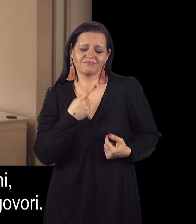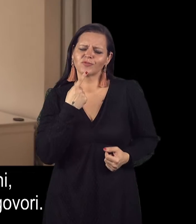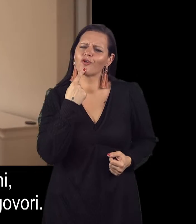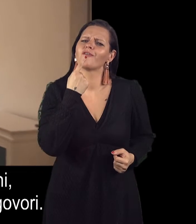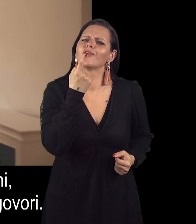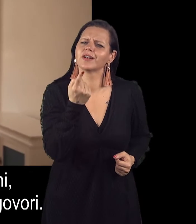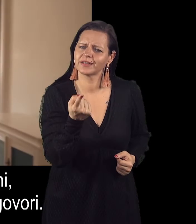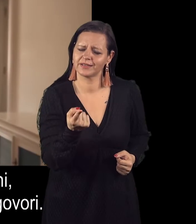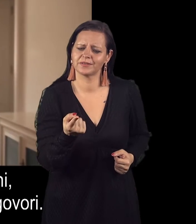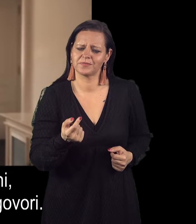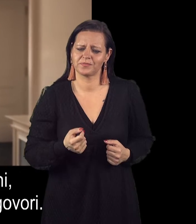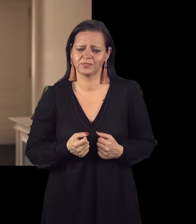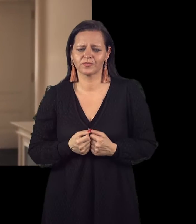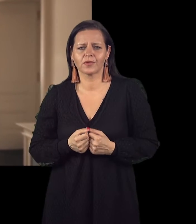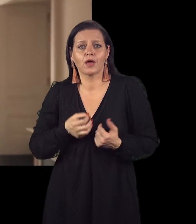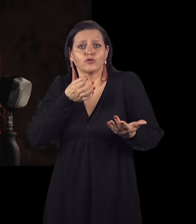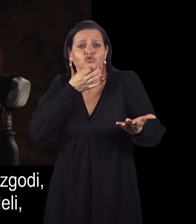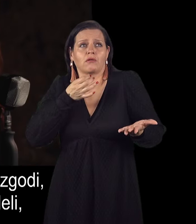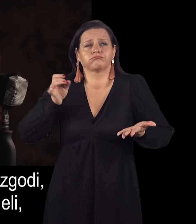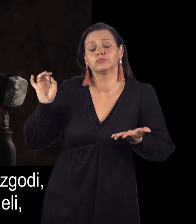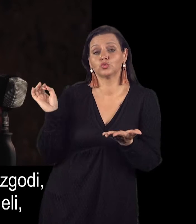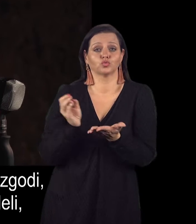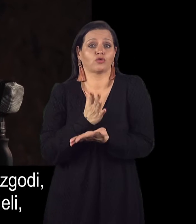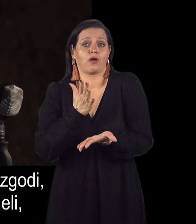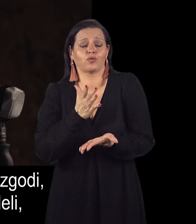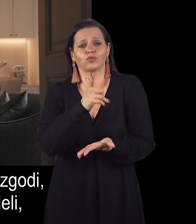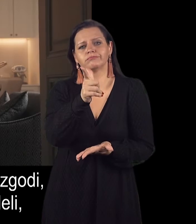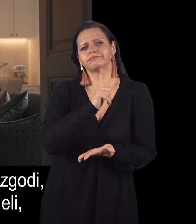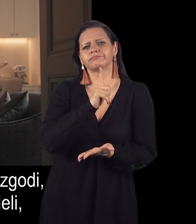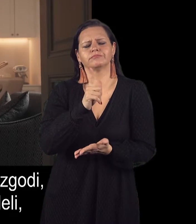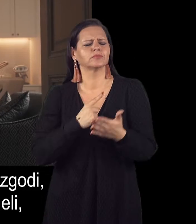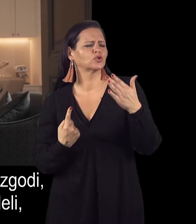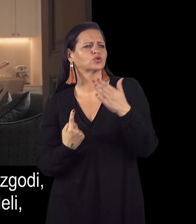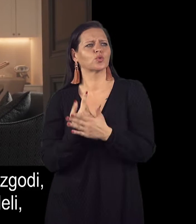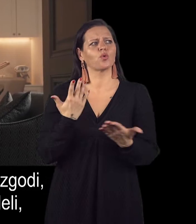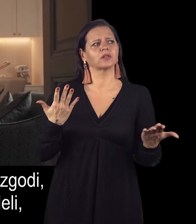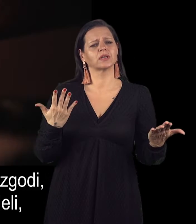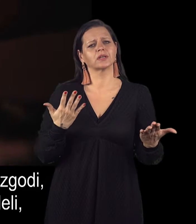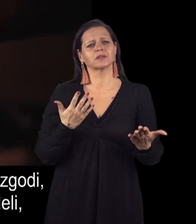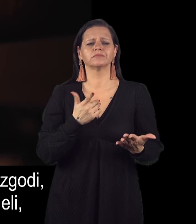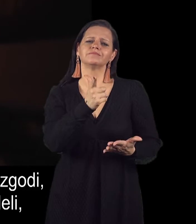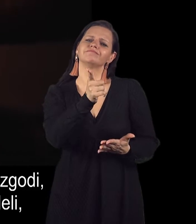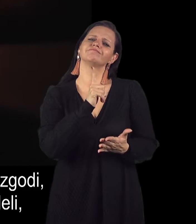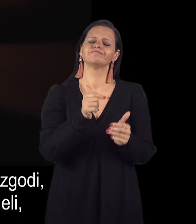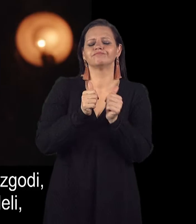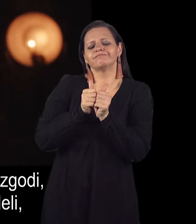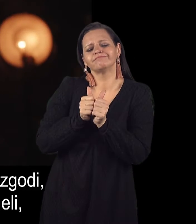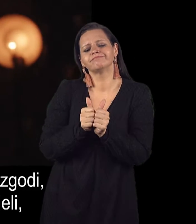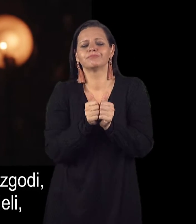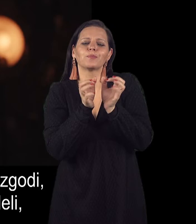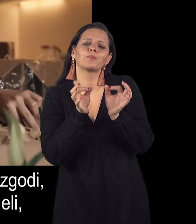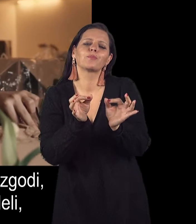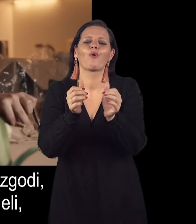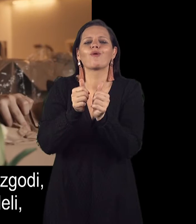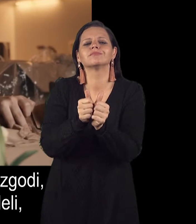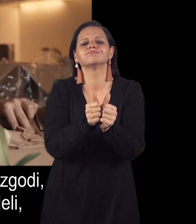srce govori. Če po naključju se nama zgodi, da